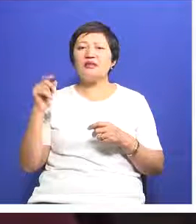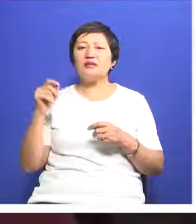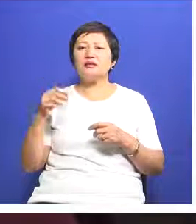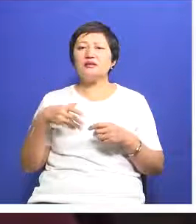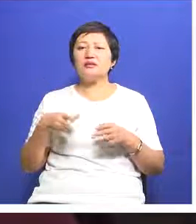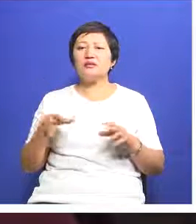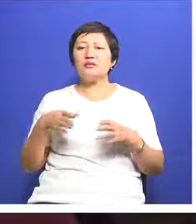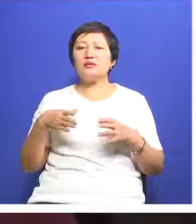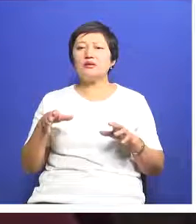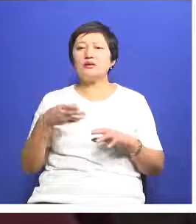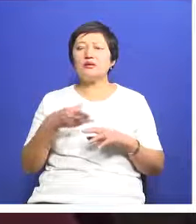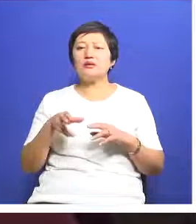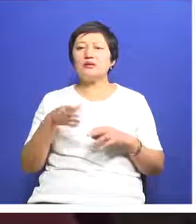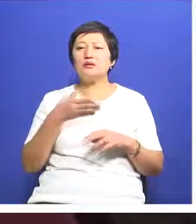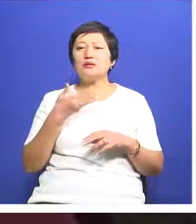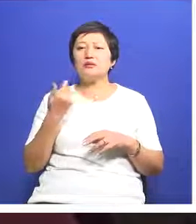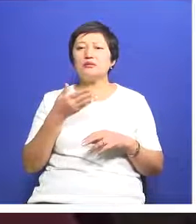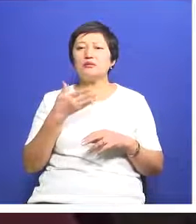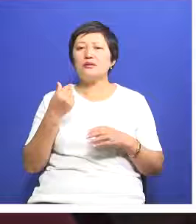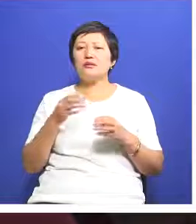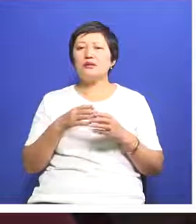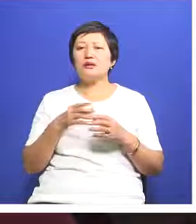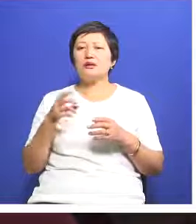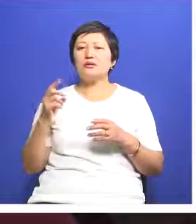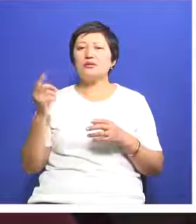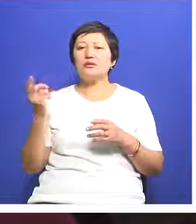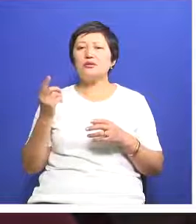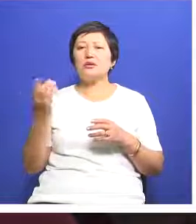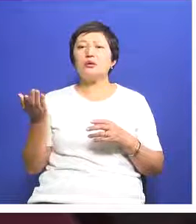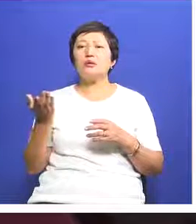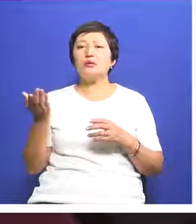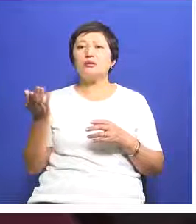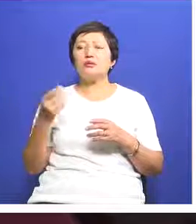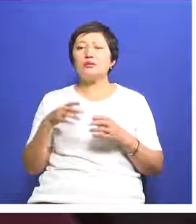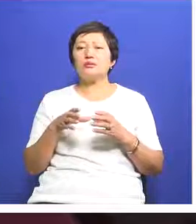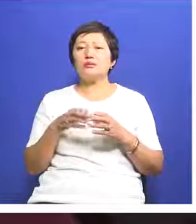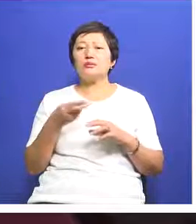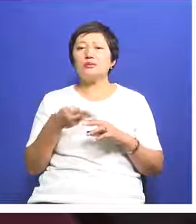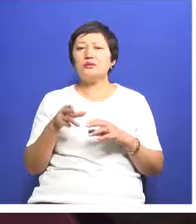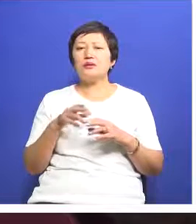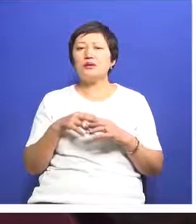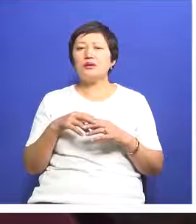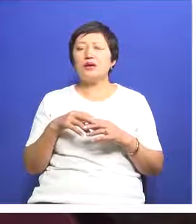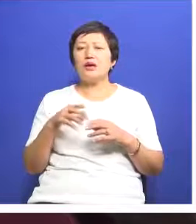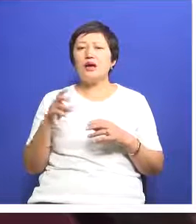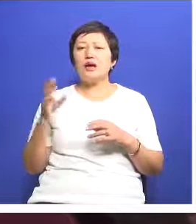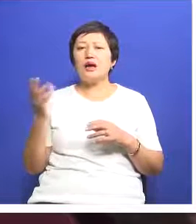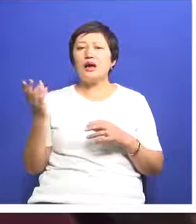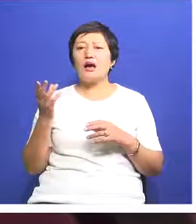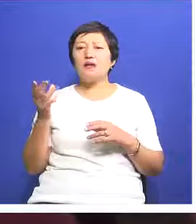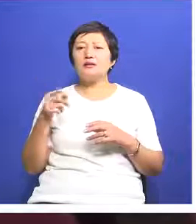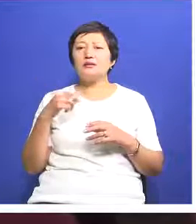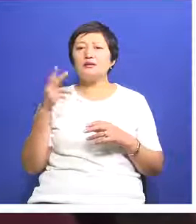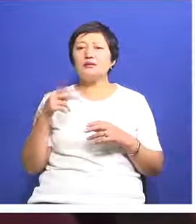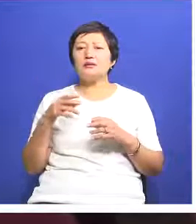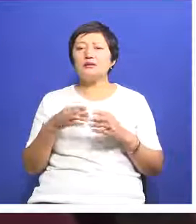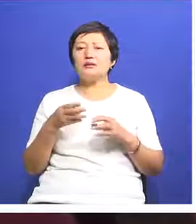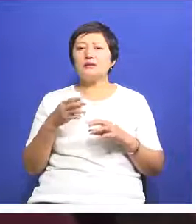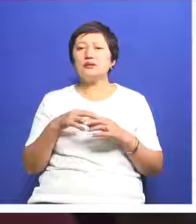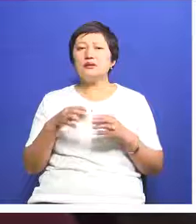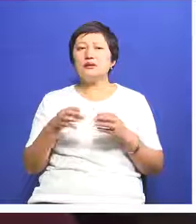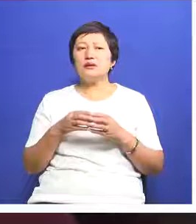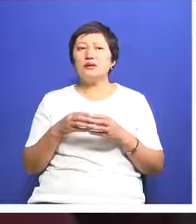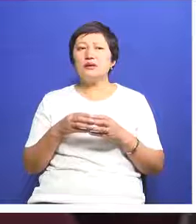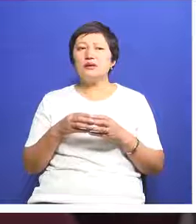керек? Тендерге ешкім алмайды. Сонда қалай болды? Арман, қандай бұл? Қай жердегіні айтып отырсыз? Ойналған жоқ. Біздің ұялжар елді